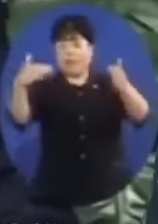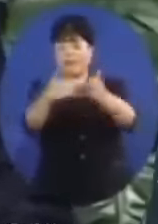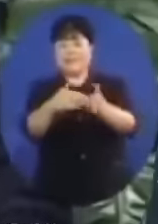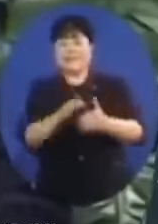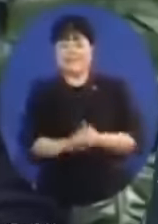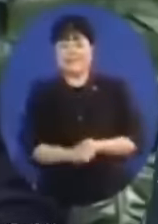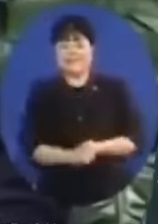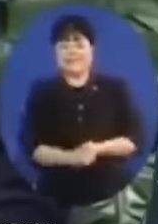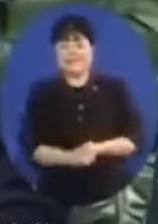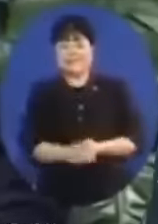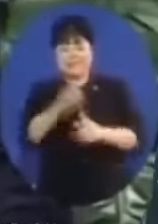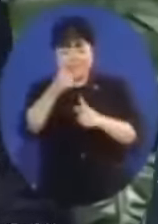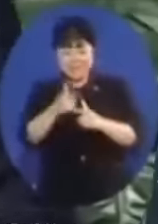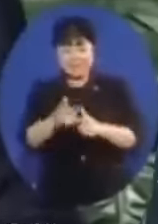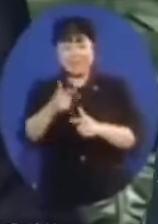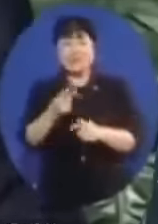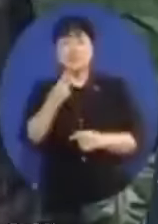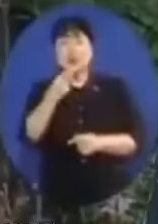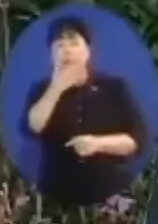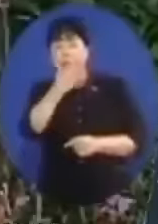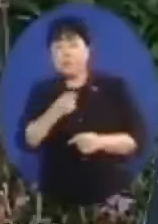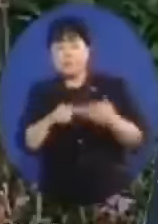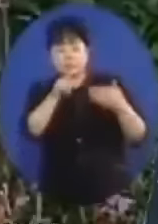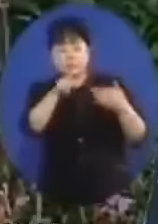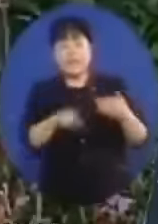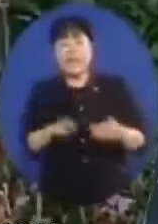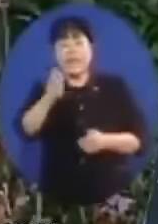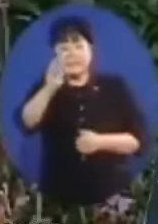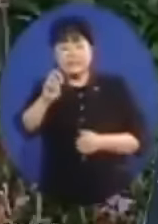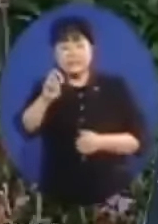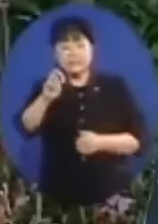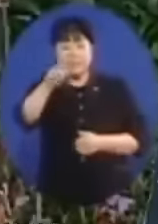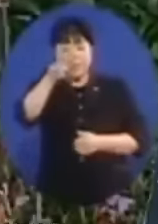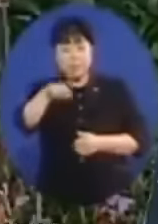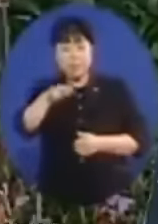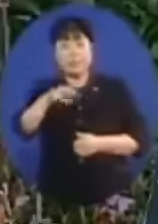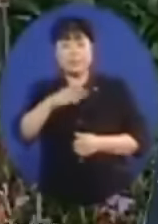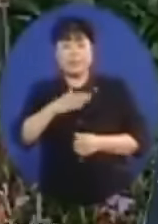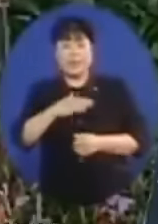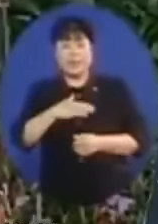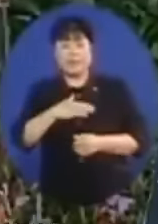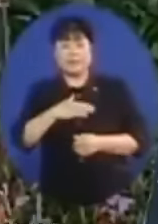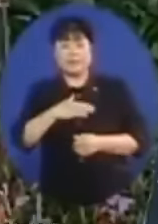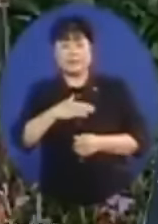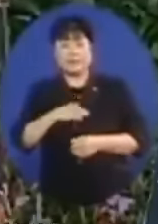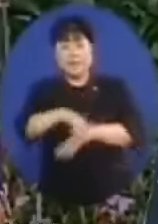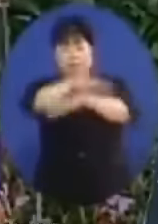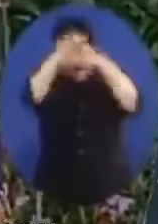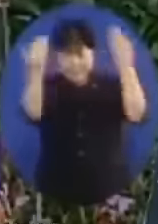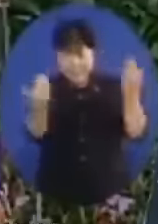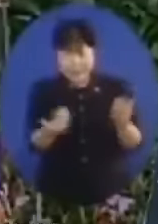것입니다. 예수님이 요한복음 19장 30절에 보면 내가 다